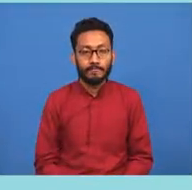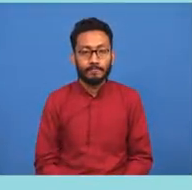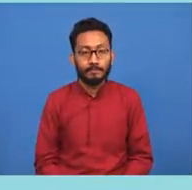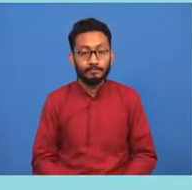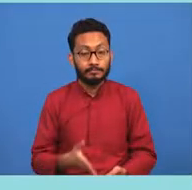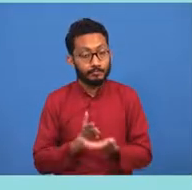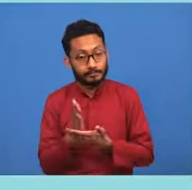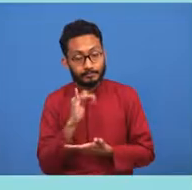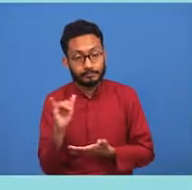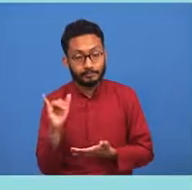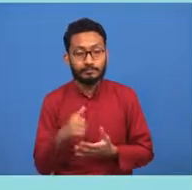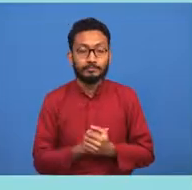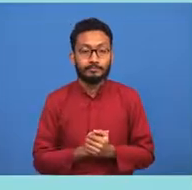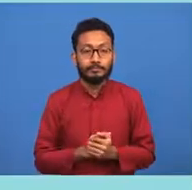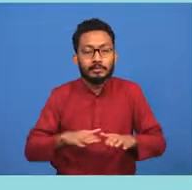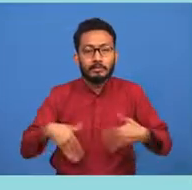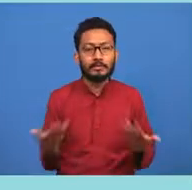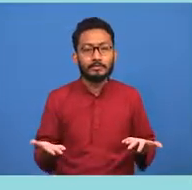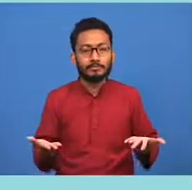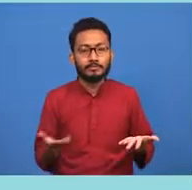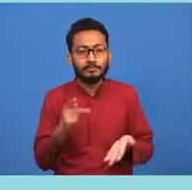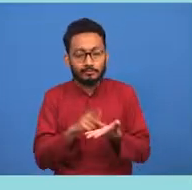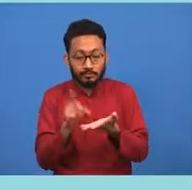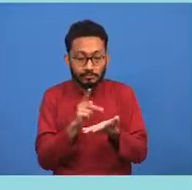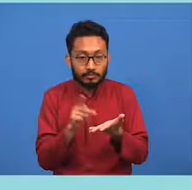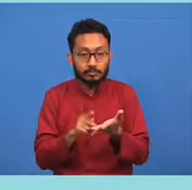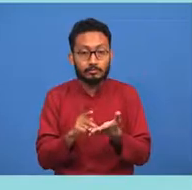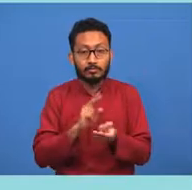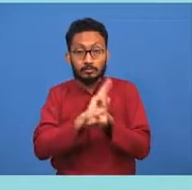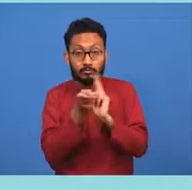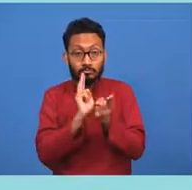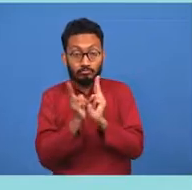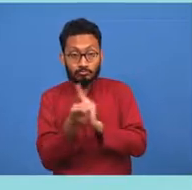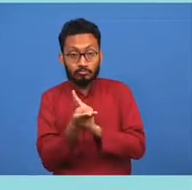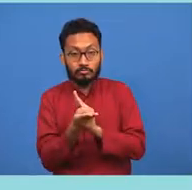Seterusnya, bagaimana mengira perubahan suhu?